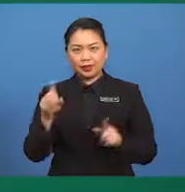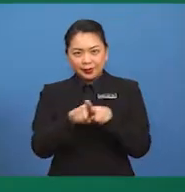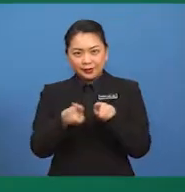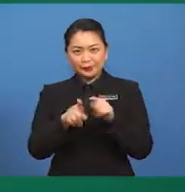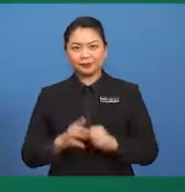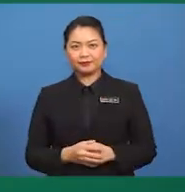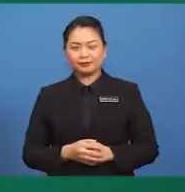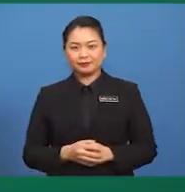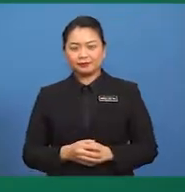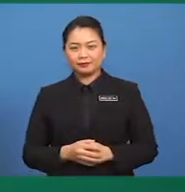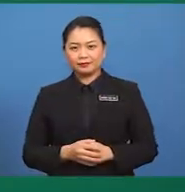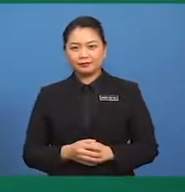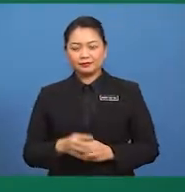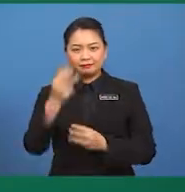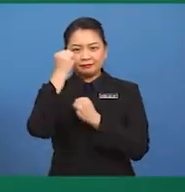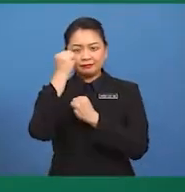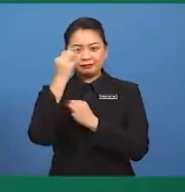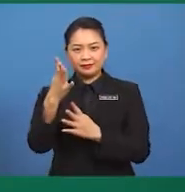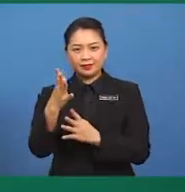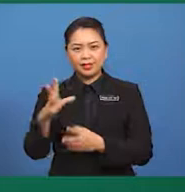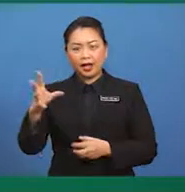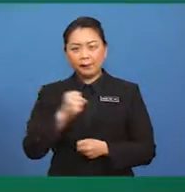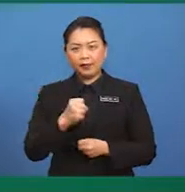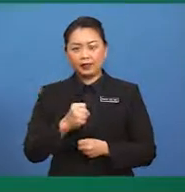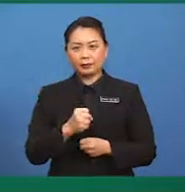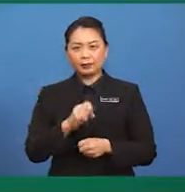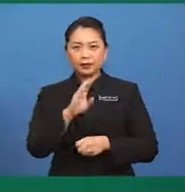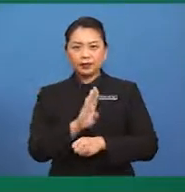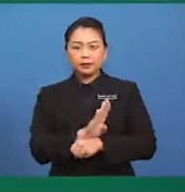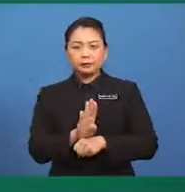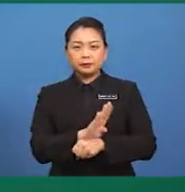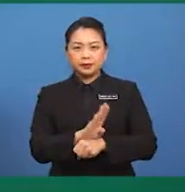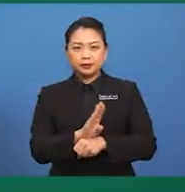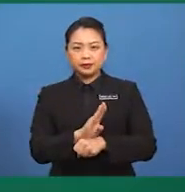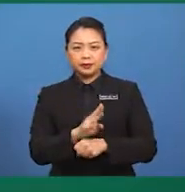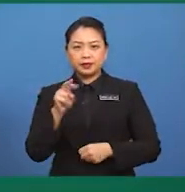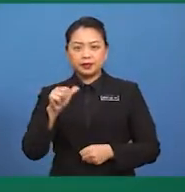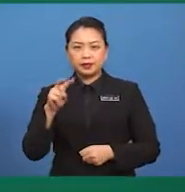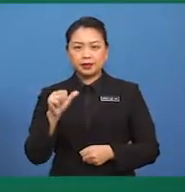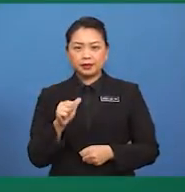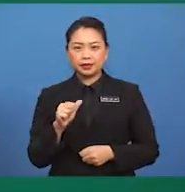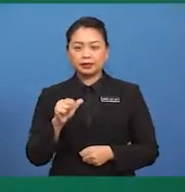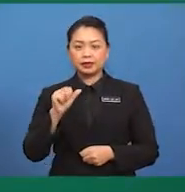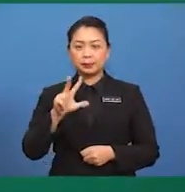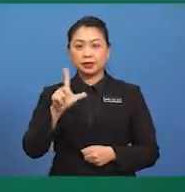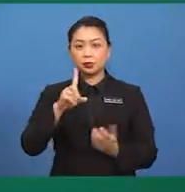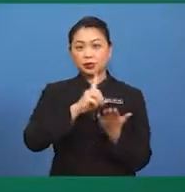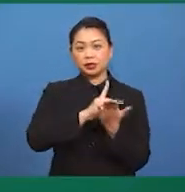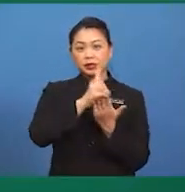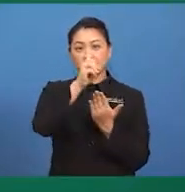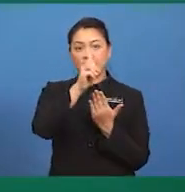bersama-sama. Maklumat berikut diambil daripada pembekal kasut Nana, petikan imbangan duga pada 31